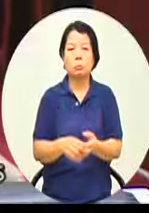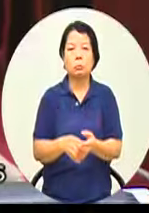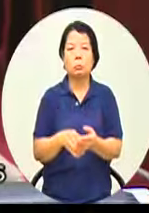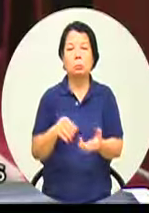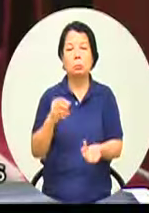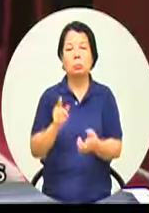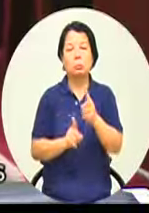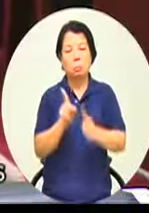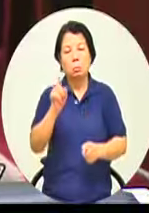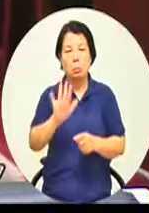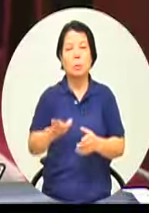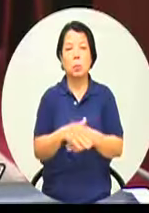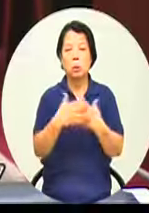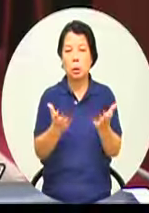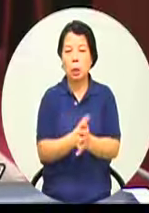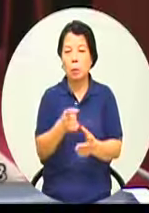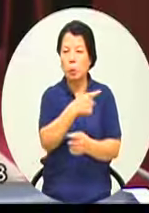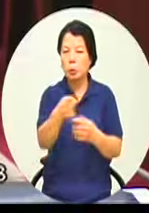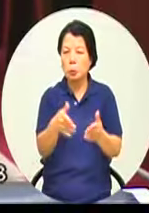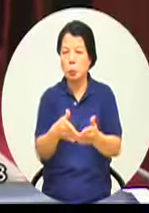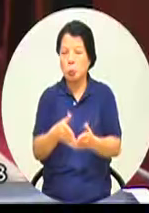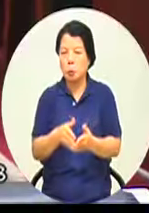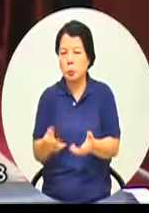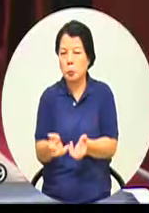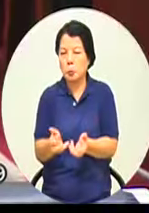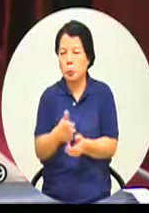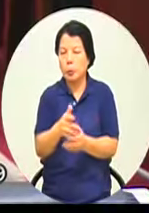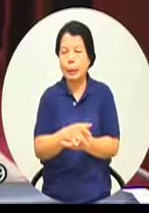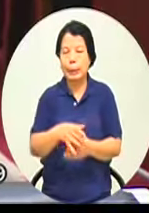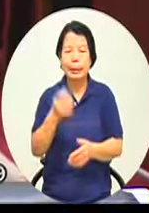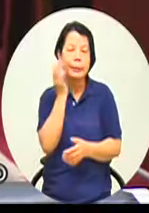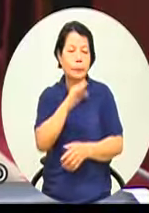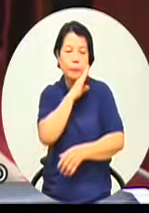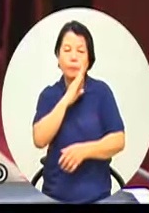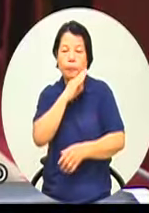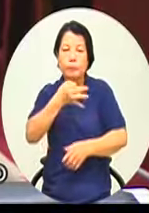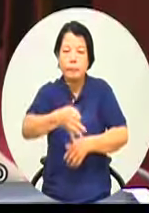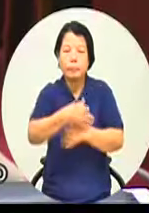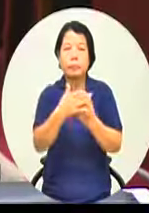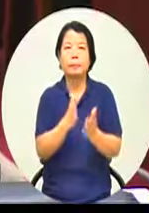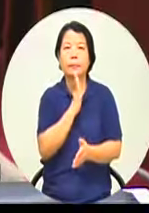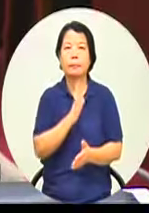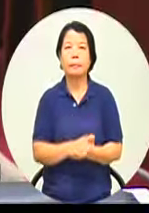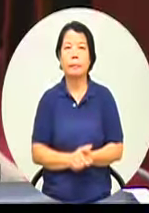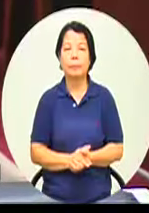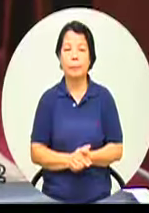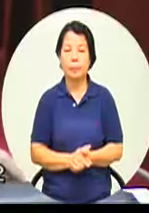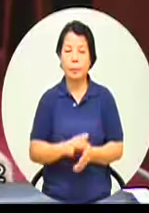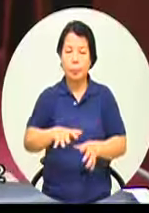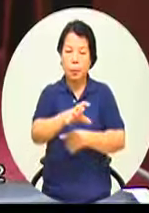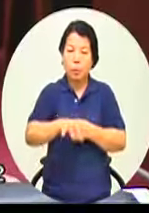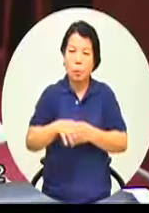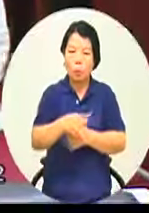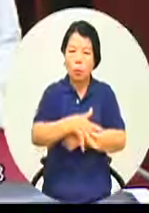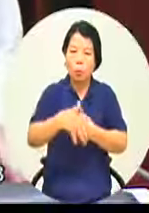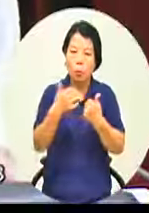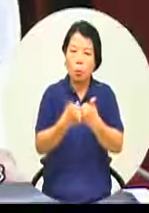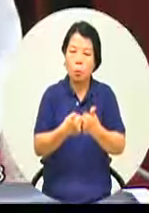炒作这个价格的一个空间。所以如果以经济学的角度来看，它就是供需失衡。所以今天我们农委会特别提到